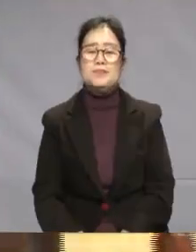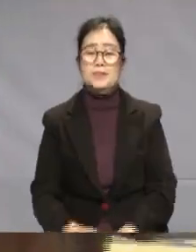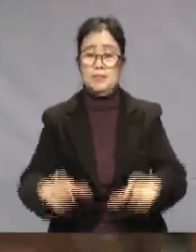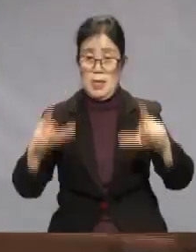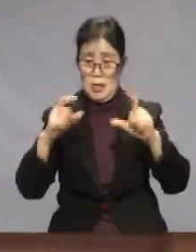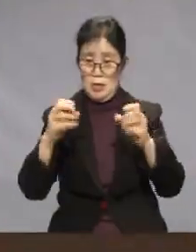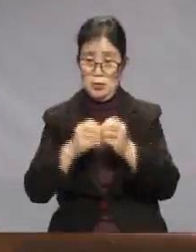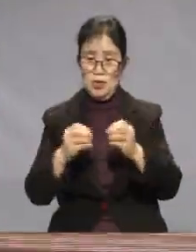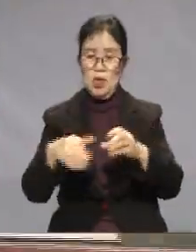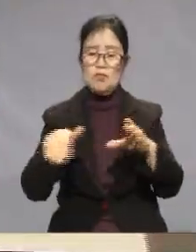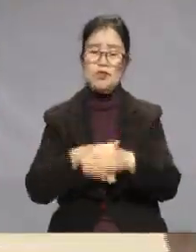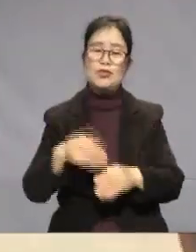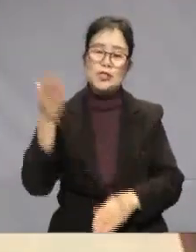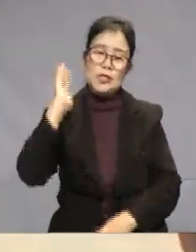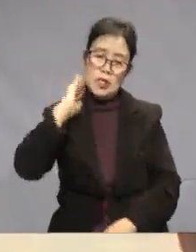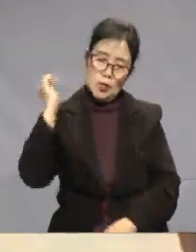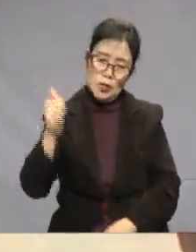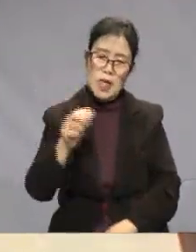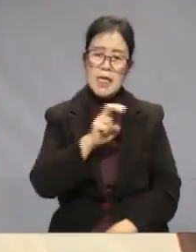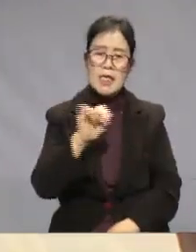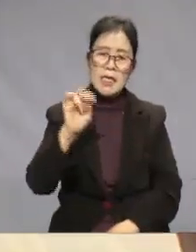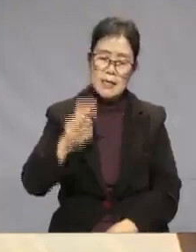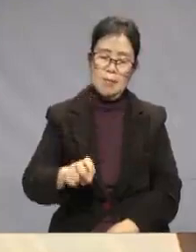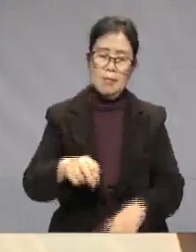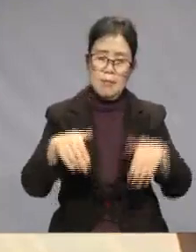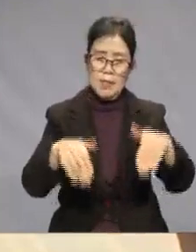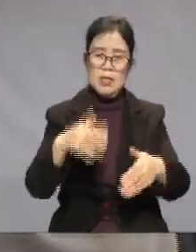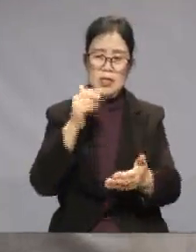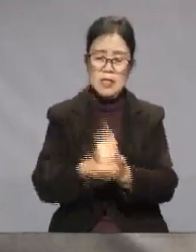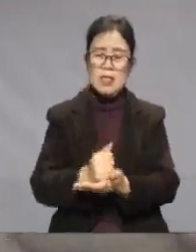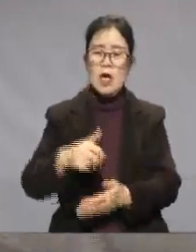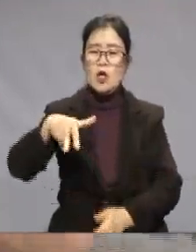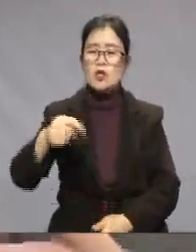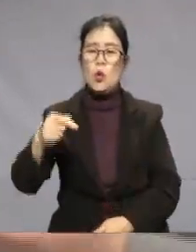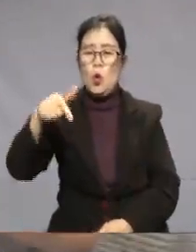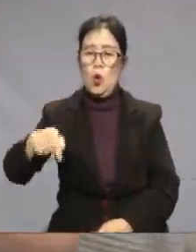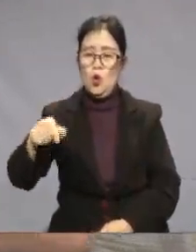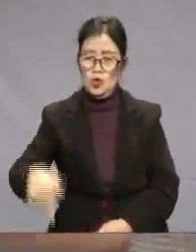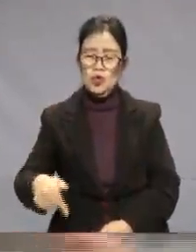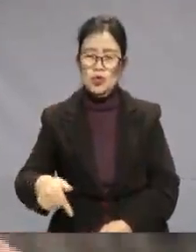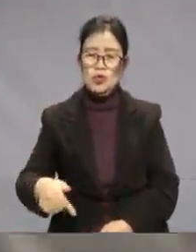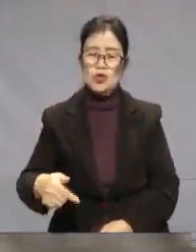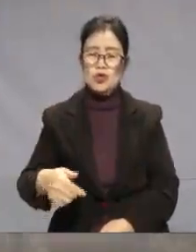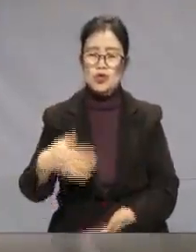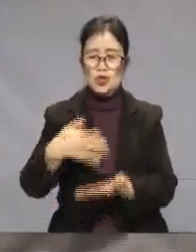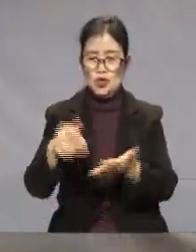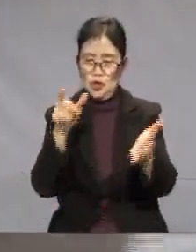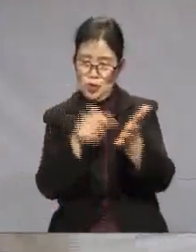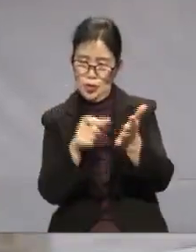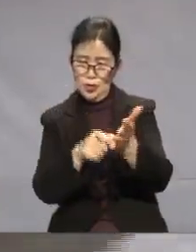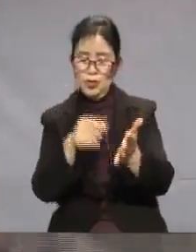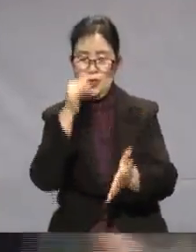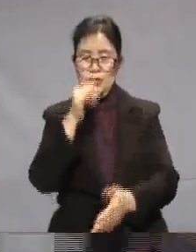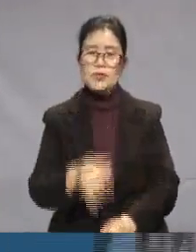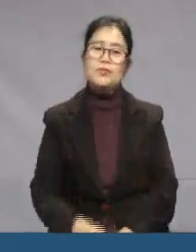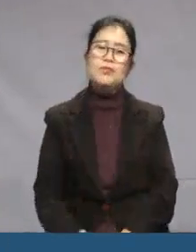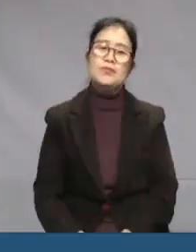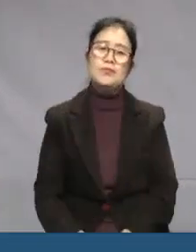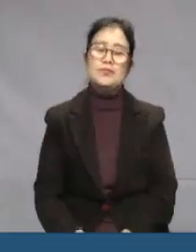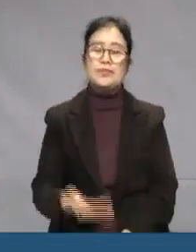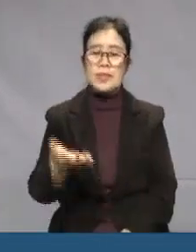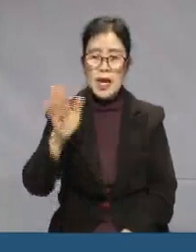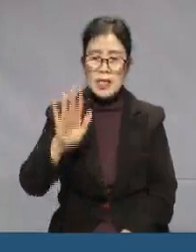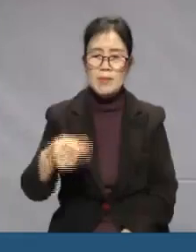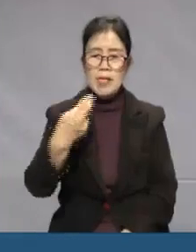판결문에는 문 전 대통령과 임종석 전 비서실장, 조국 전 민정수석도 수차례 나왔습니다.